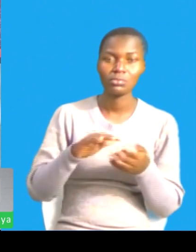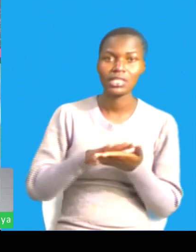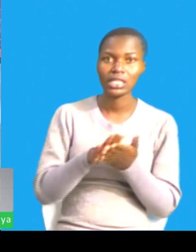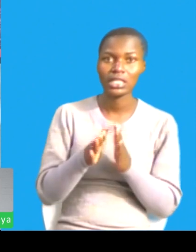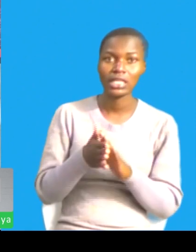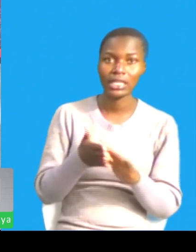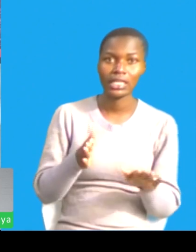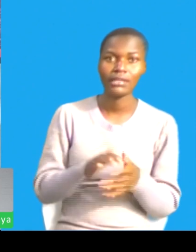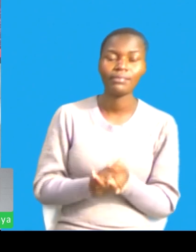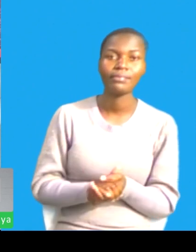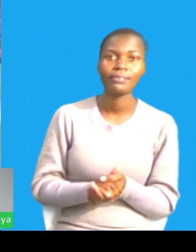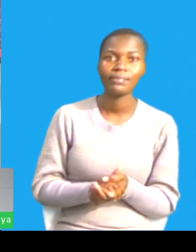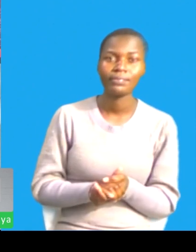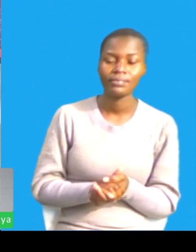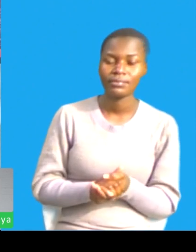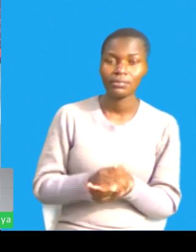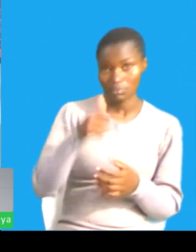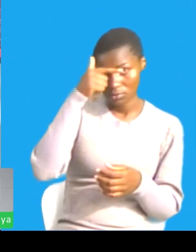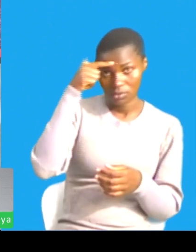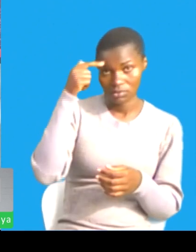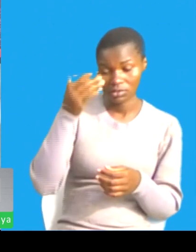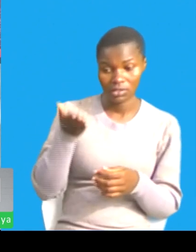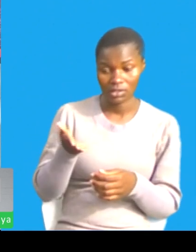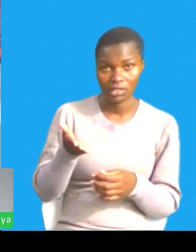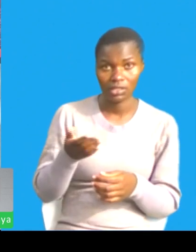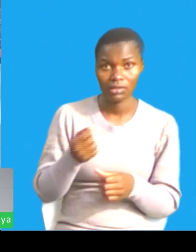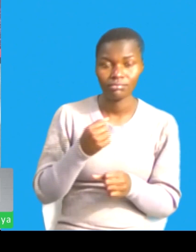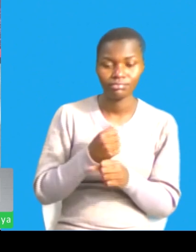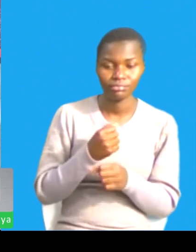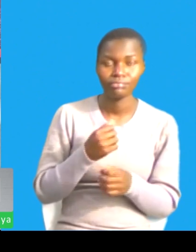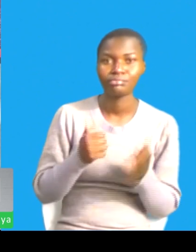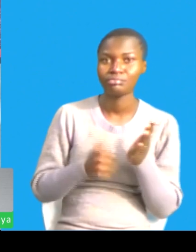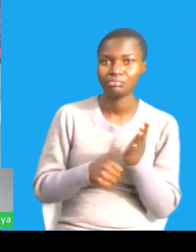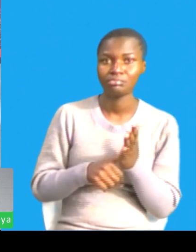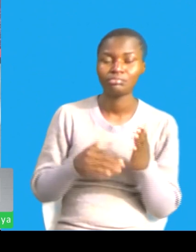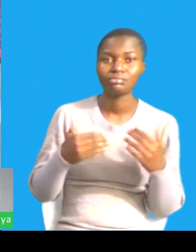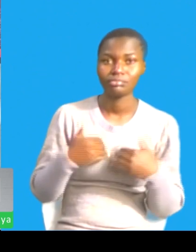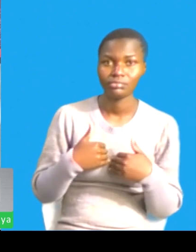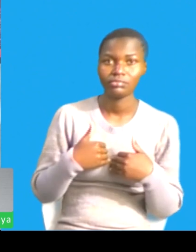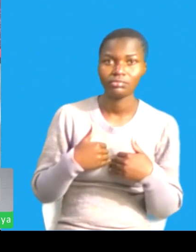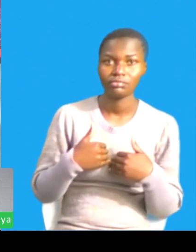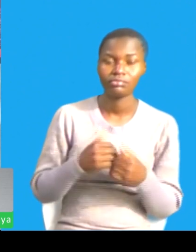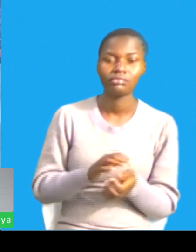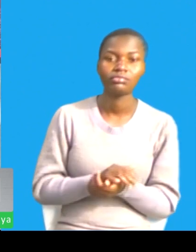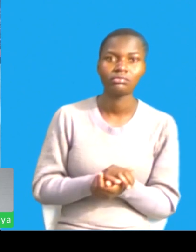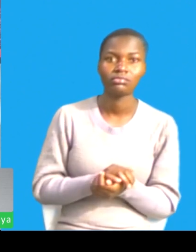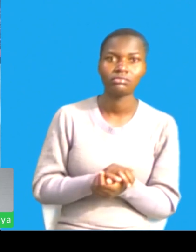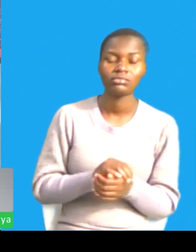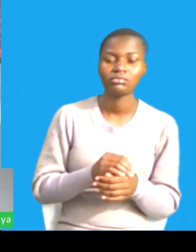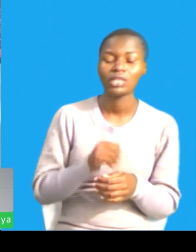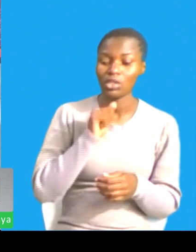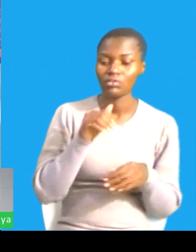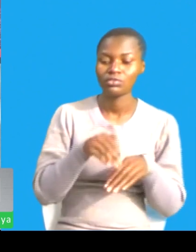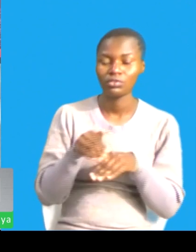ndio watu waweze zifanye kazi, because hapo ndio tunakuwa na shida, tunapoteza kwa sababu we are not following those national